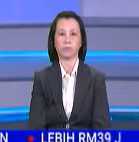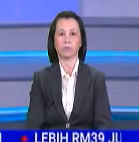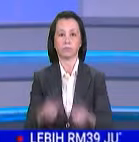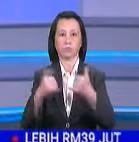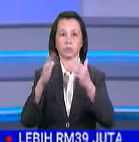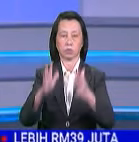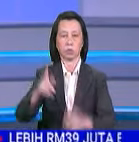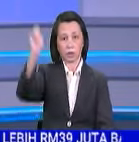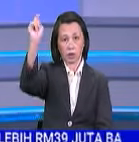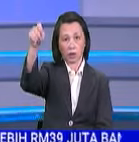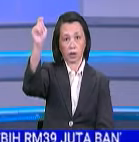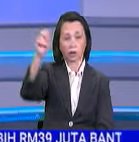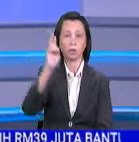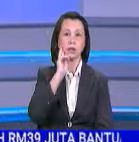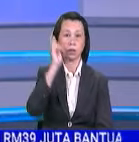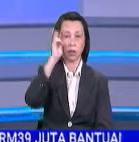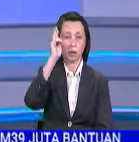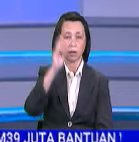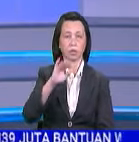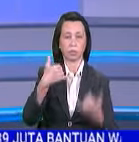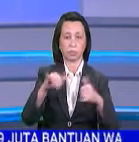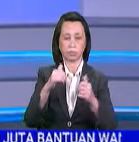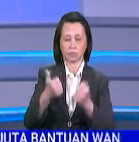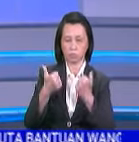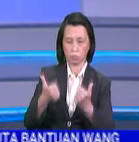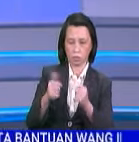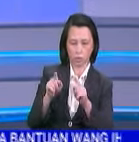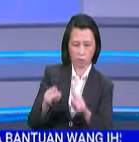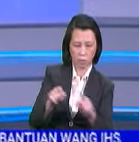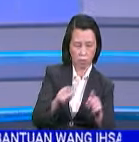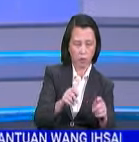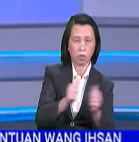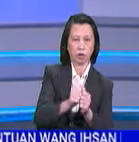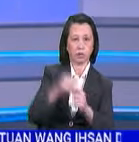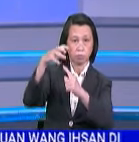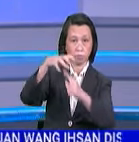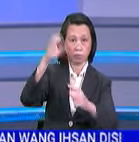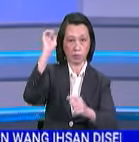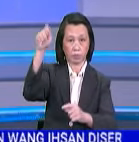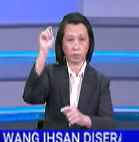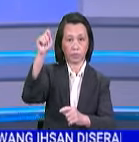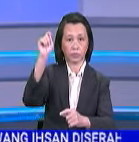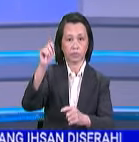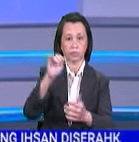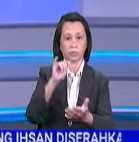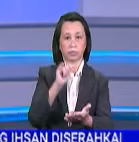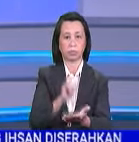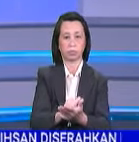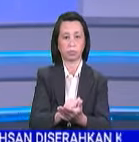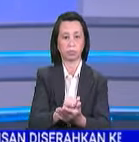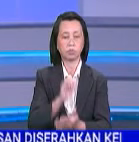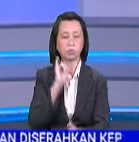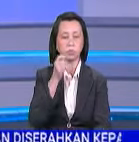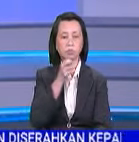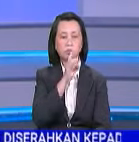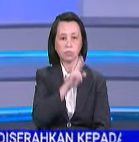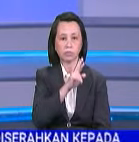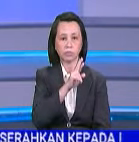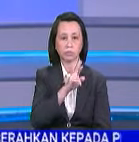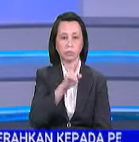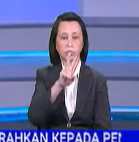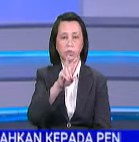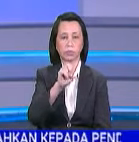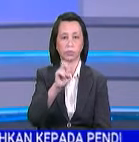Pemain badminton remaja seluruh negara akan memamerkan kehebatan mereka pada kejohanan badminton Aeon Credit Purple League Junior ACPLJ